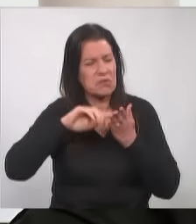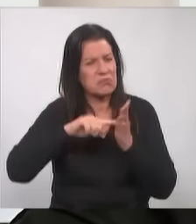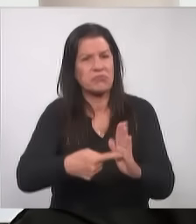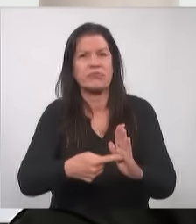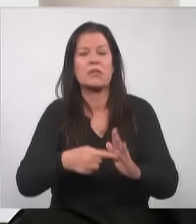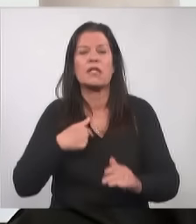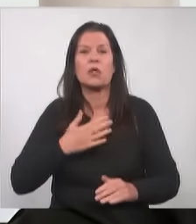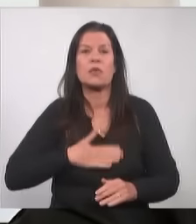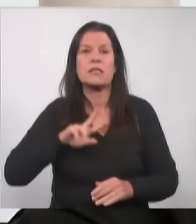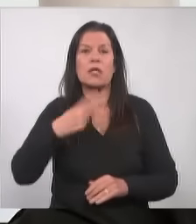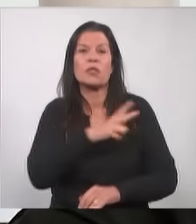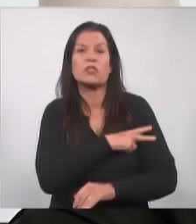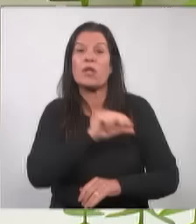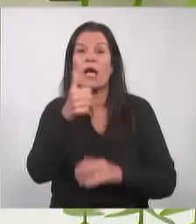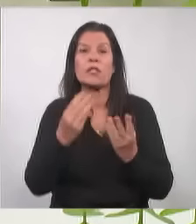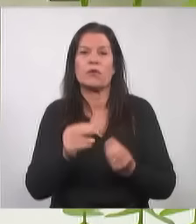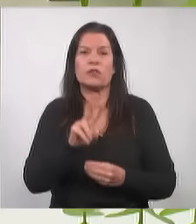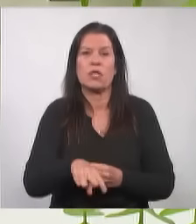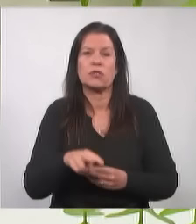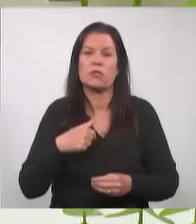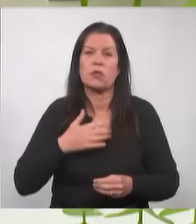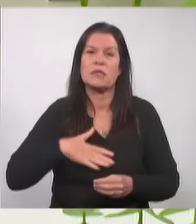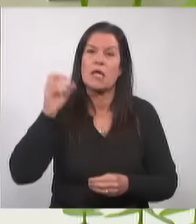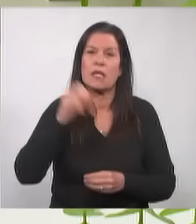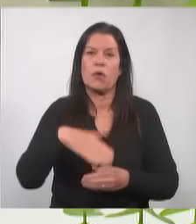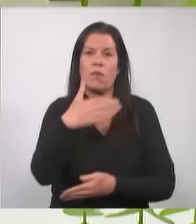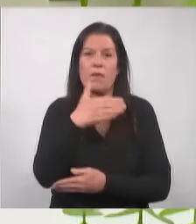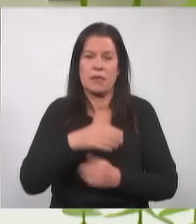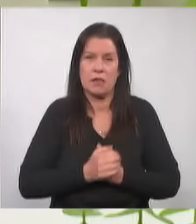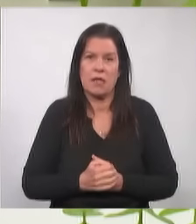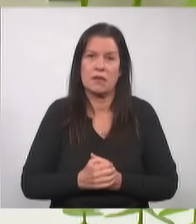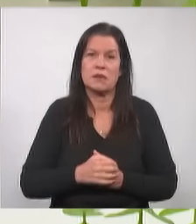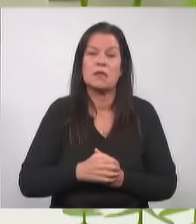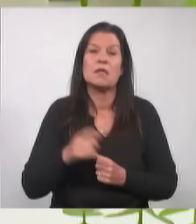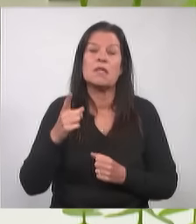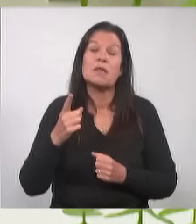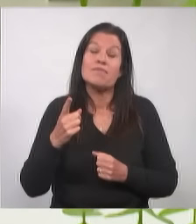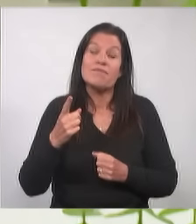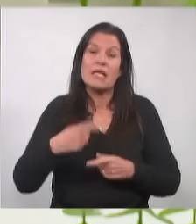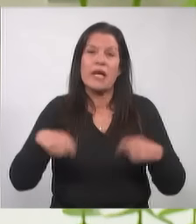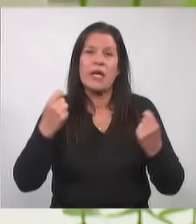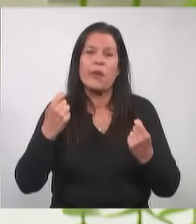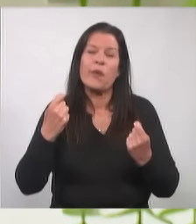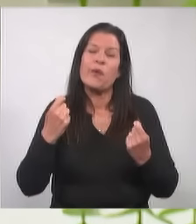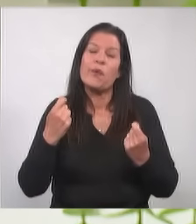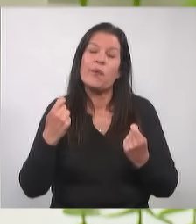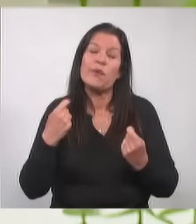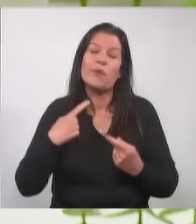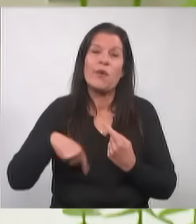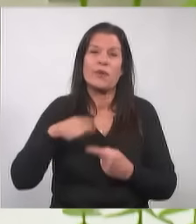הכי טוב שיש, לתרום למדינה. הערכים שחונכנו עליהם מגיל אפס זה